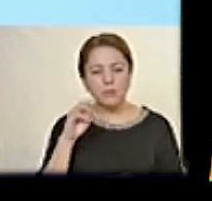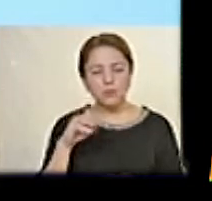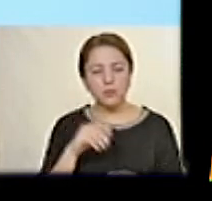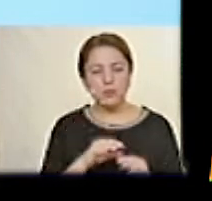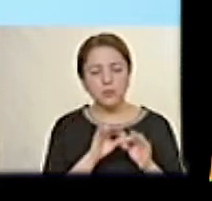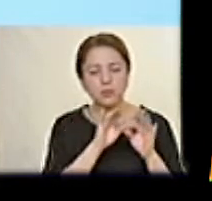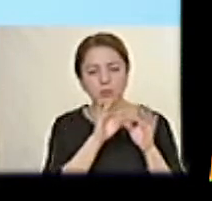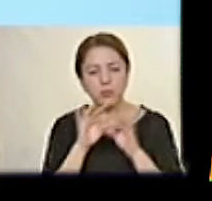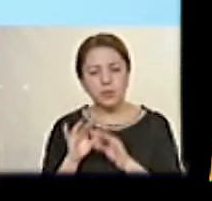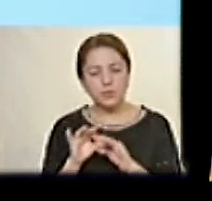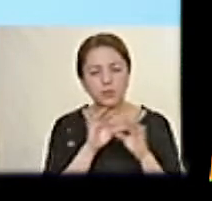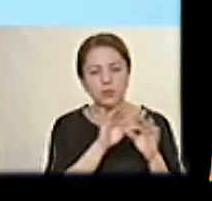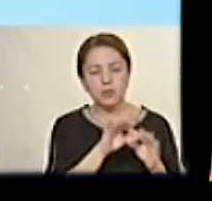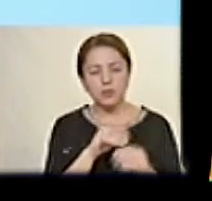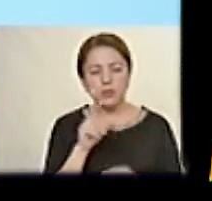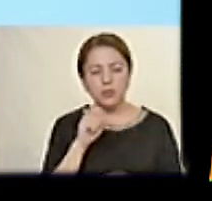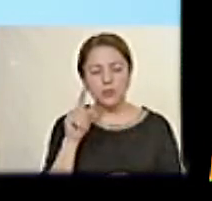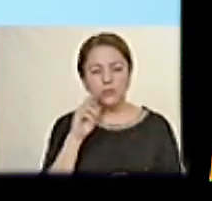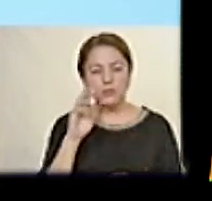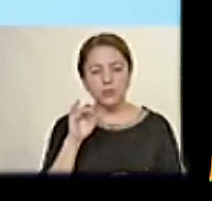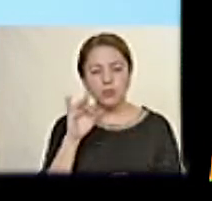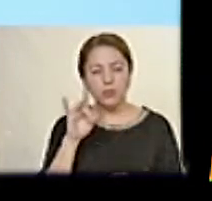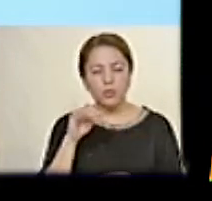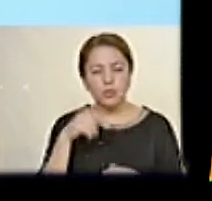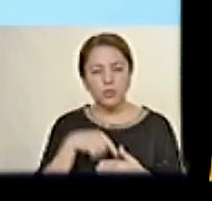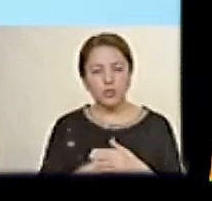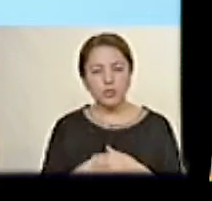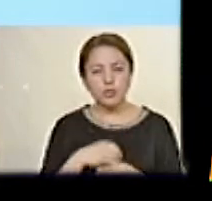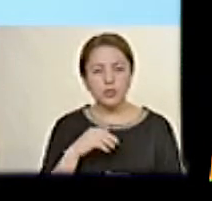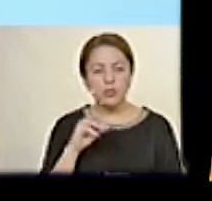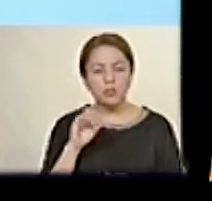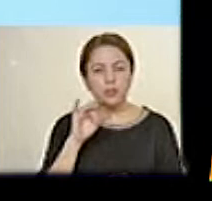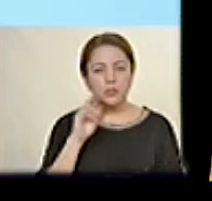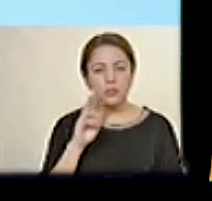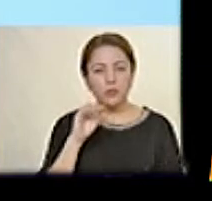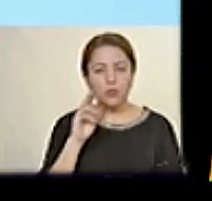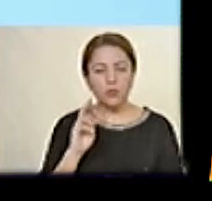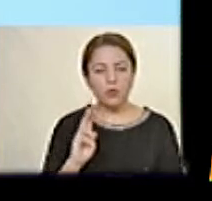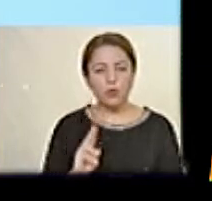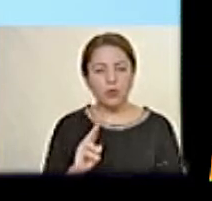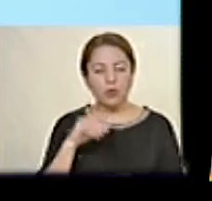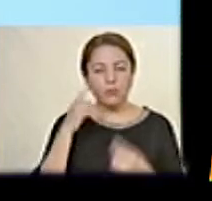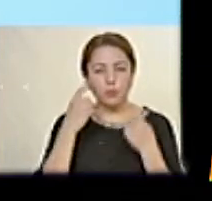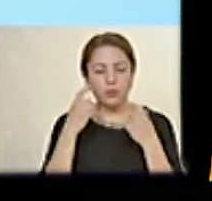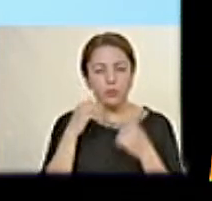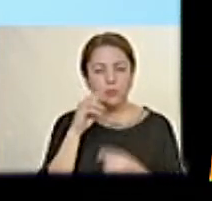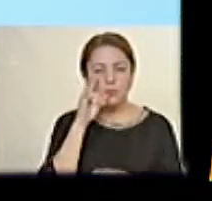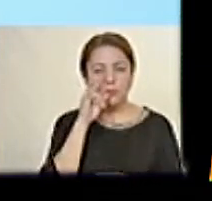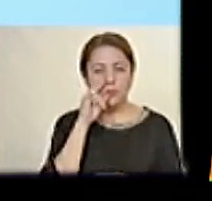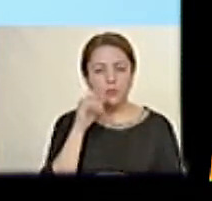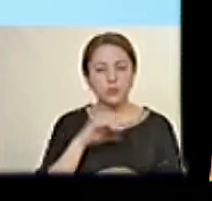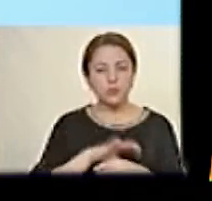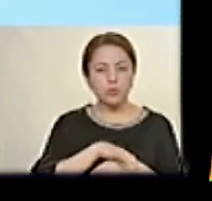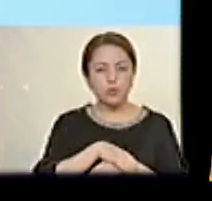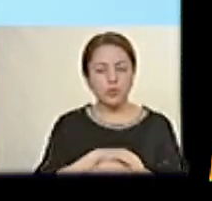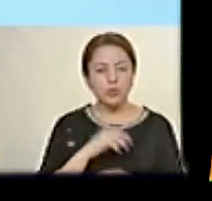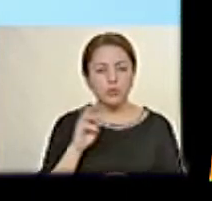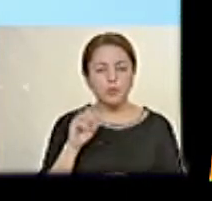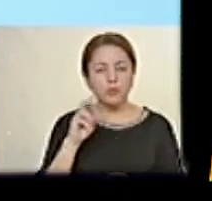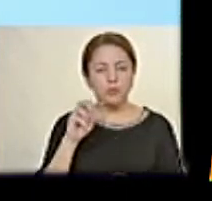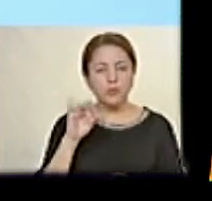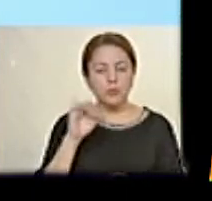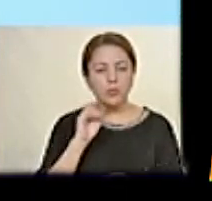foydalaniladi. Gaz quvurlari ichida Jarqoq, Buxoro, Samarqand, Toshkent hamda Muborak Toshkent